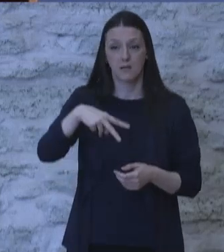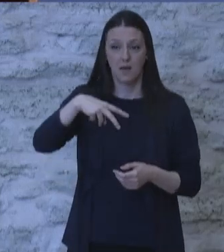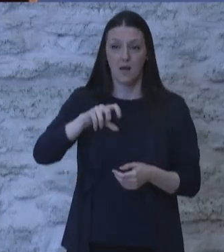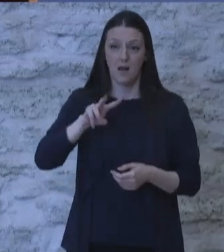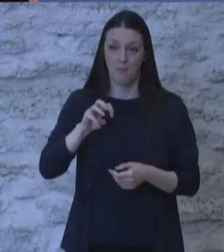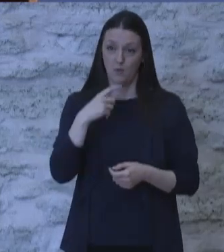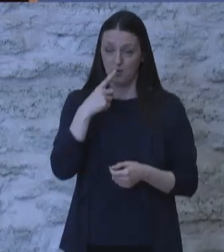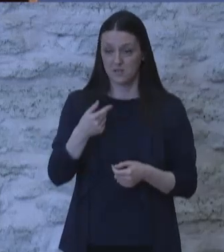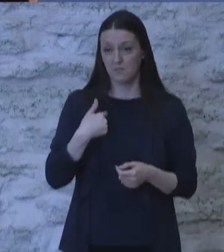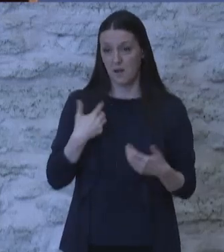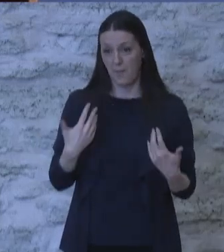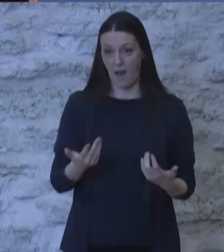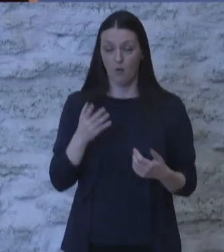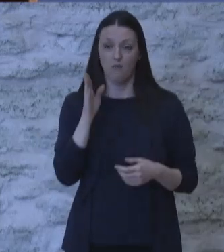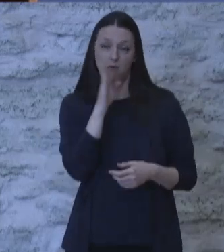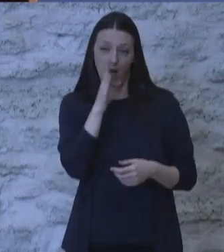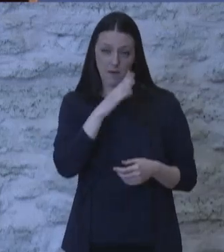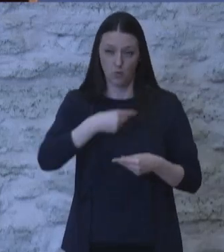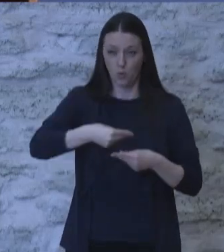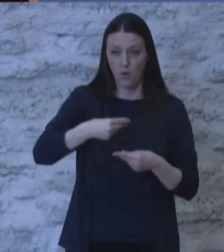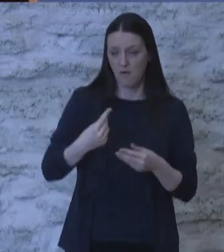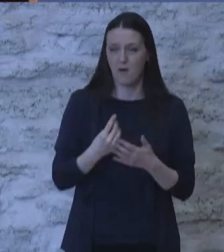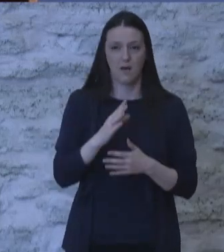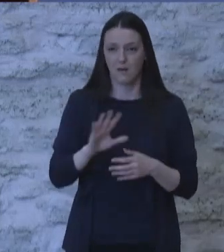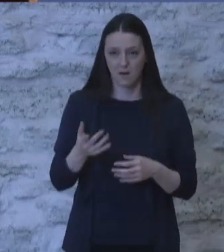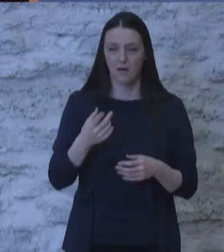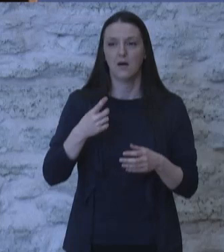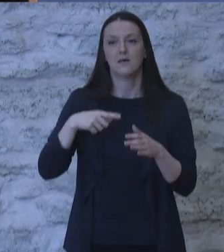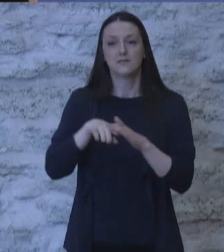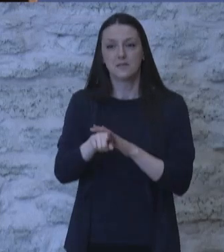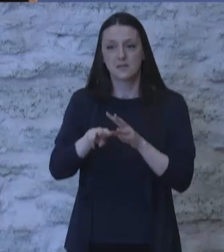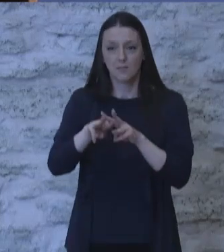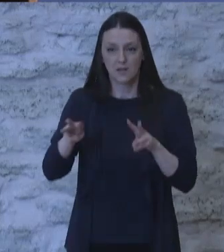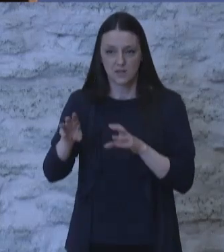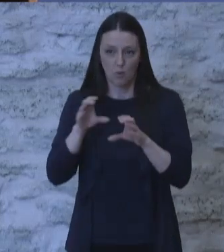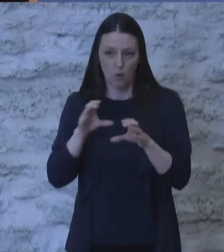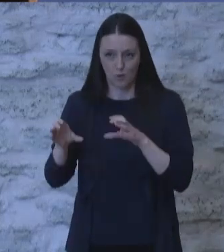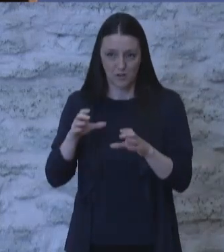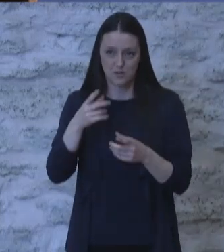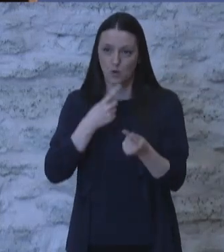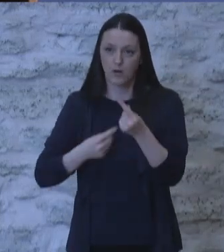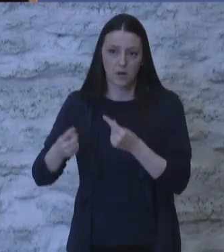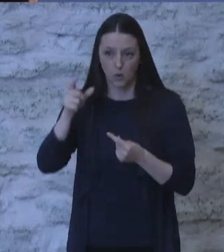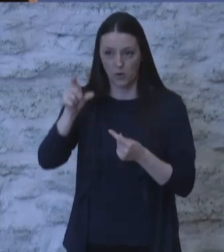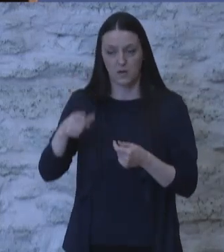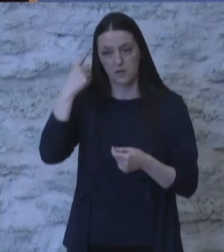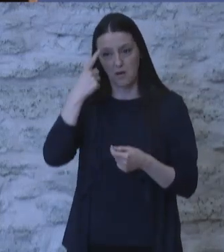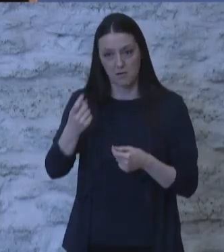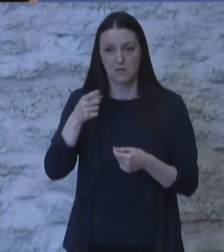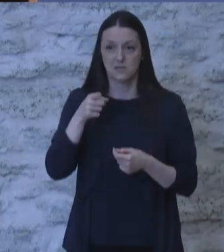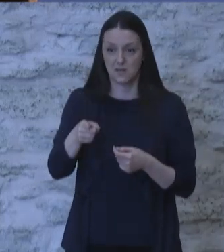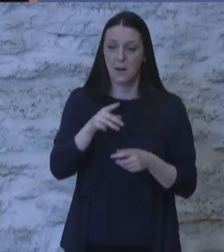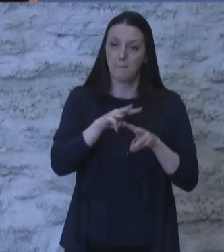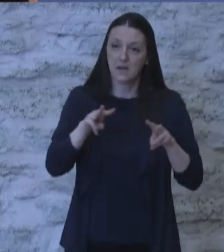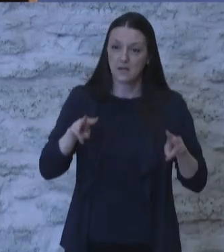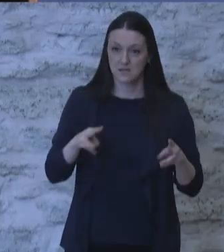hakka. Siseministeeriumi kommunikatsiooninõunik teatas, et minister ei soovi kriisi ajal kõrvalist